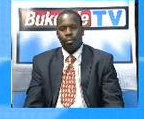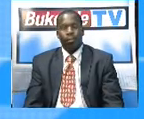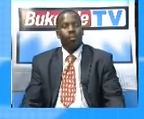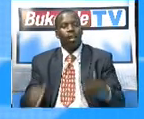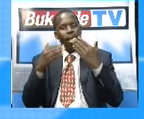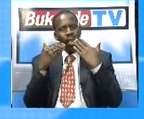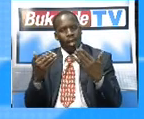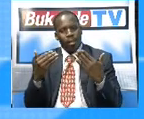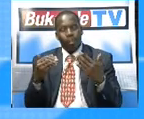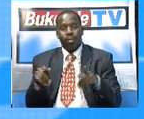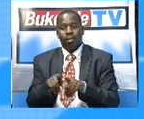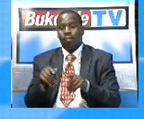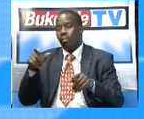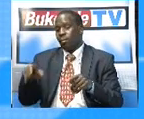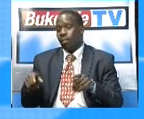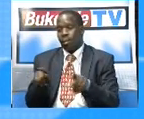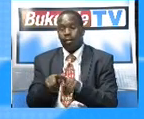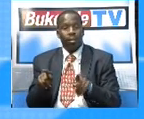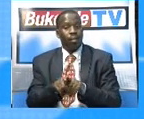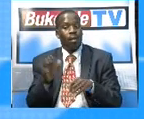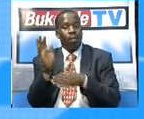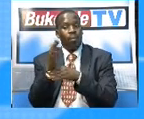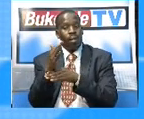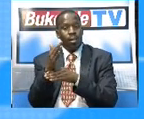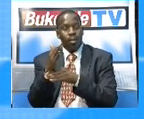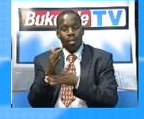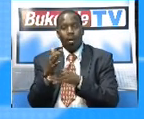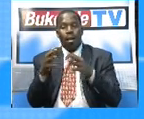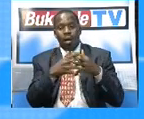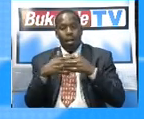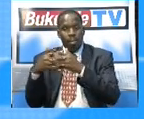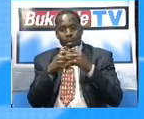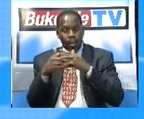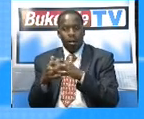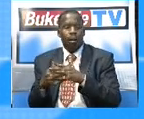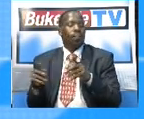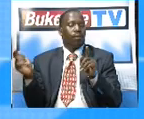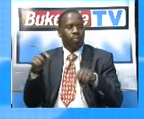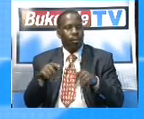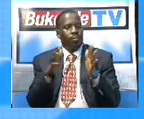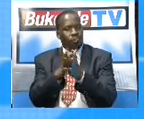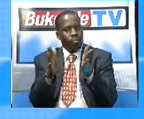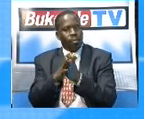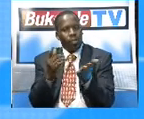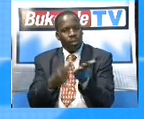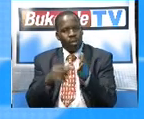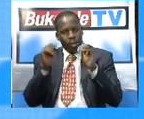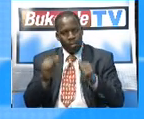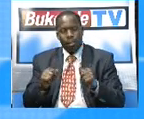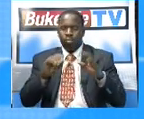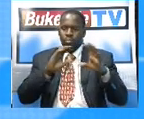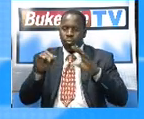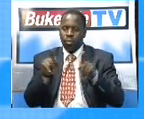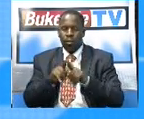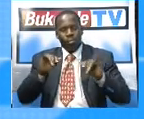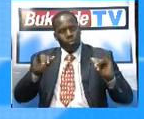Mwebale nnyo bannaffe. Yo mbaka wa Amerika mu Uganda, Scott Delisi, akubiriza bannayuganda okuwuliriza n'okwogerezeganya okubeera abakakkamu